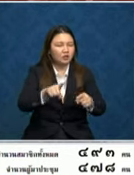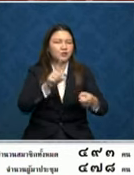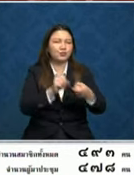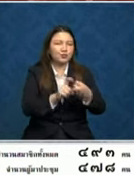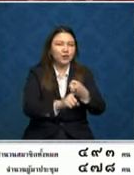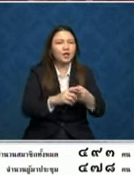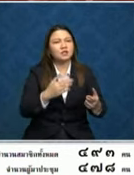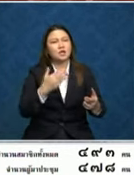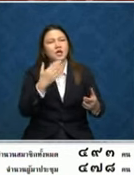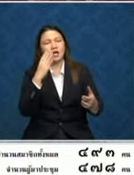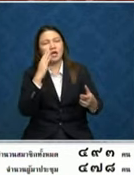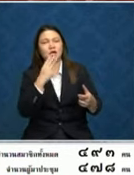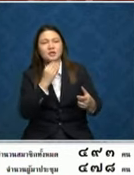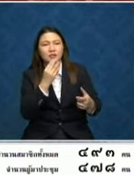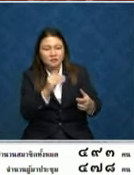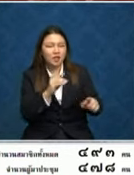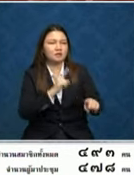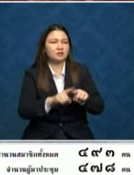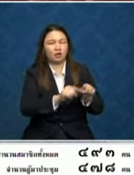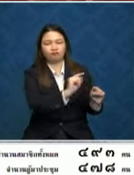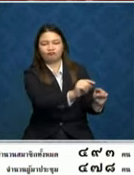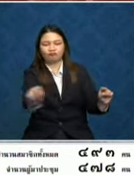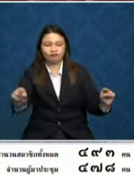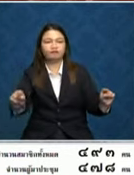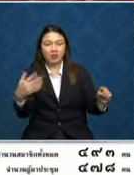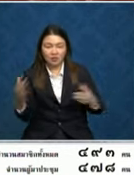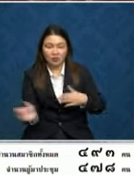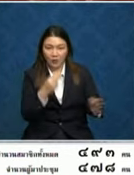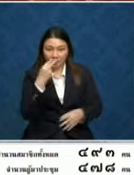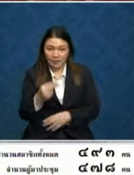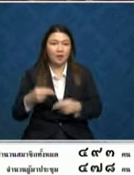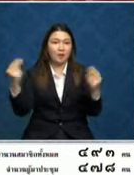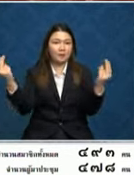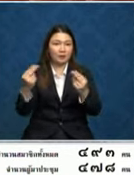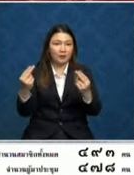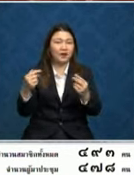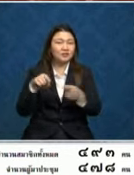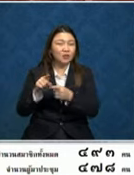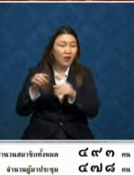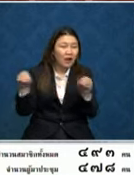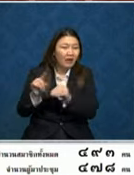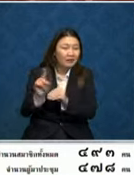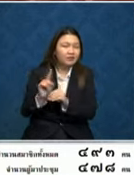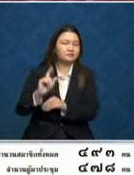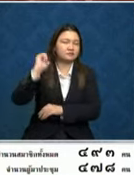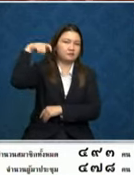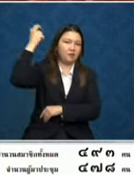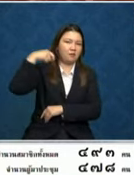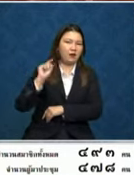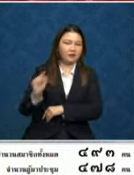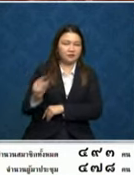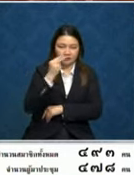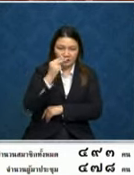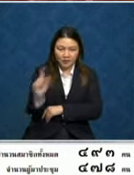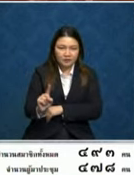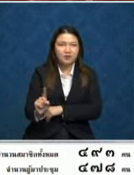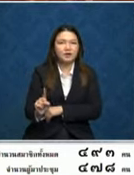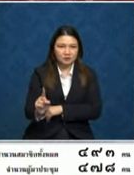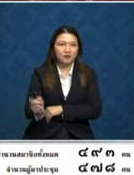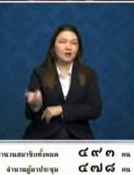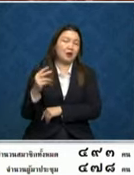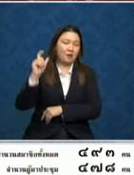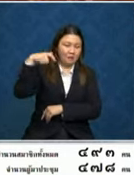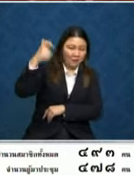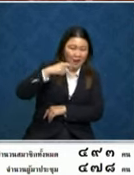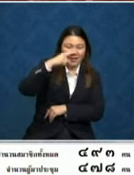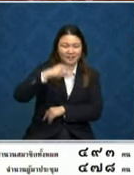นะคะและแม้แต่กรณีที่สำคัญมากๆค่ะอย่างกรณีเมียนมานะคะซึ่งเป็นประเทศเพื่อนบ้านใกล้ชิดกับประเทศไทยค่ะเราแชร์ประวัติศาสตร์ร่วมกันเ